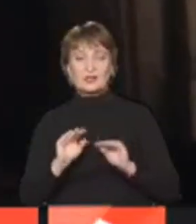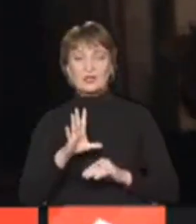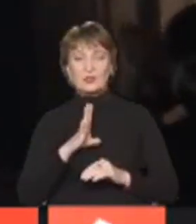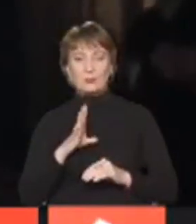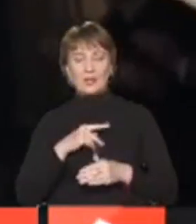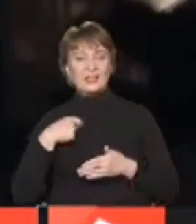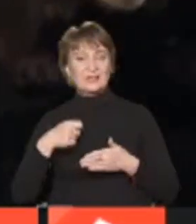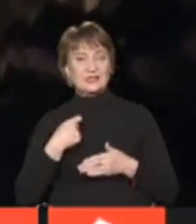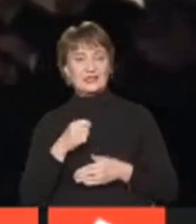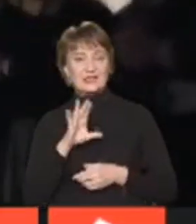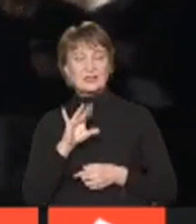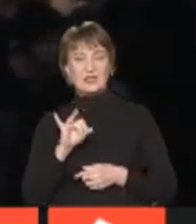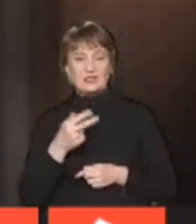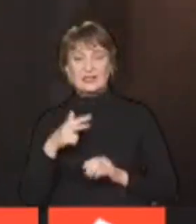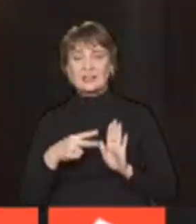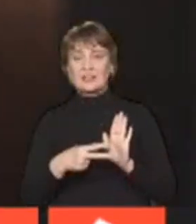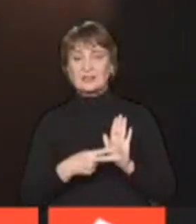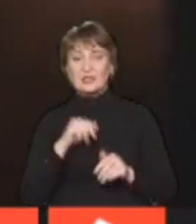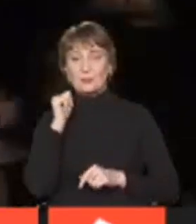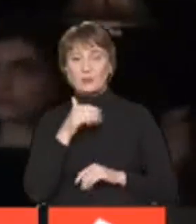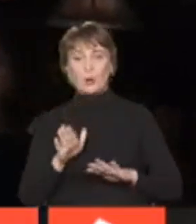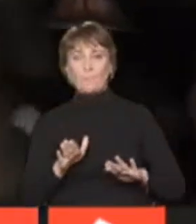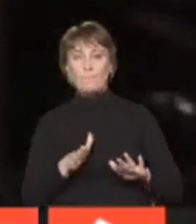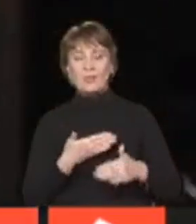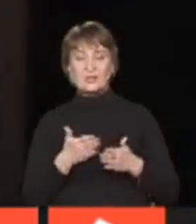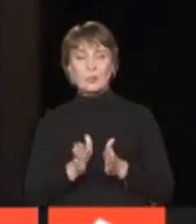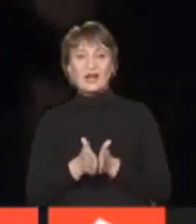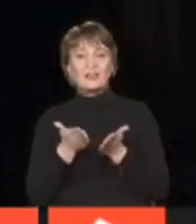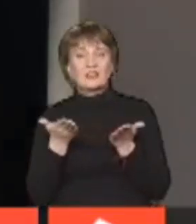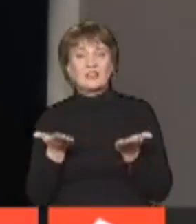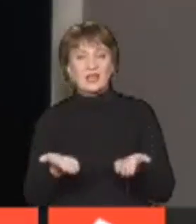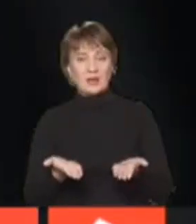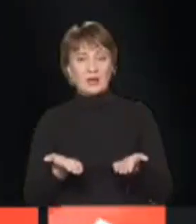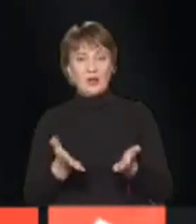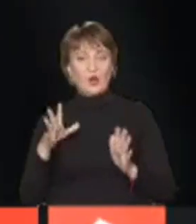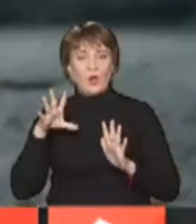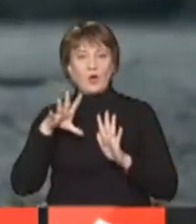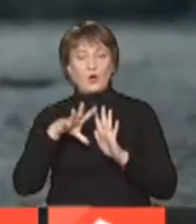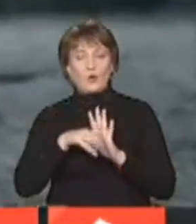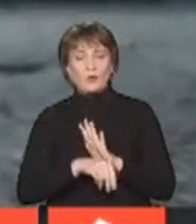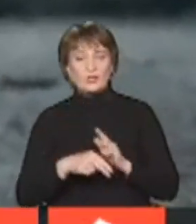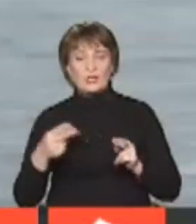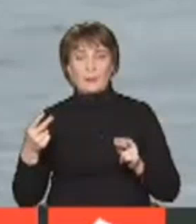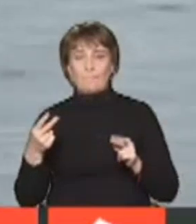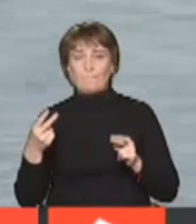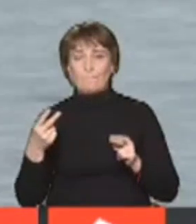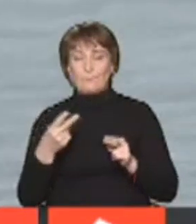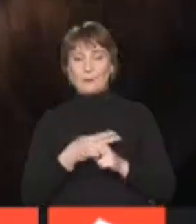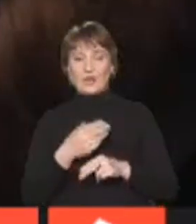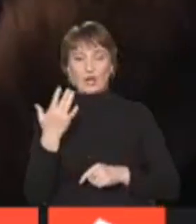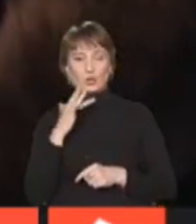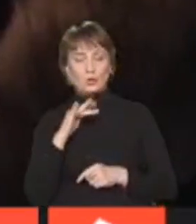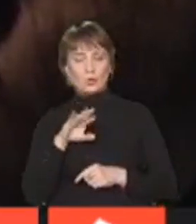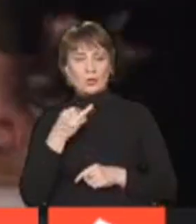знятий серіал. За 37 років після виходу книга Уолтера Тевіса увійшла у список бестселерів «Нью-Йорк